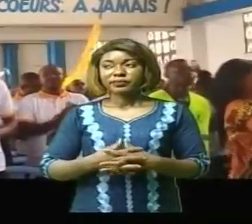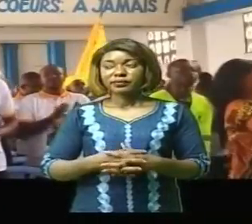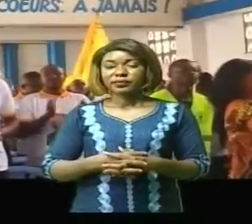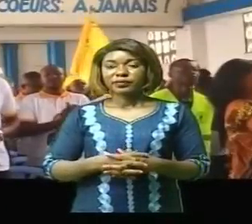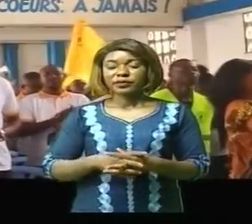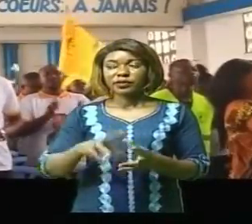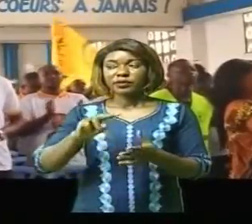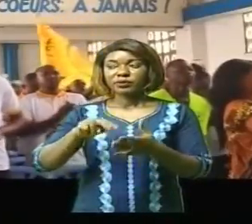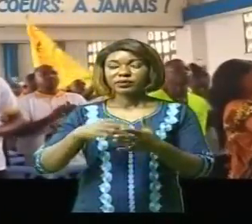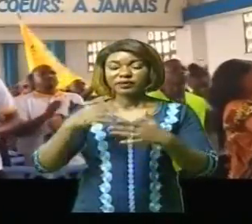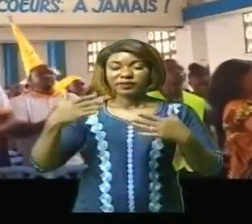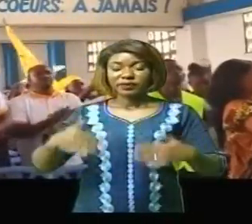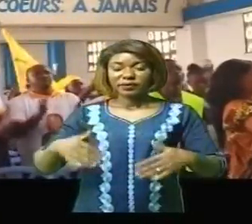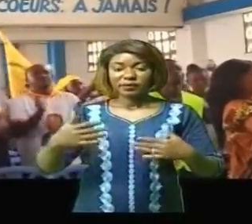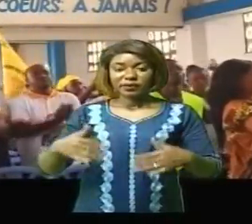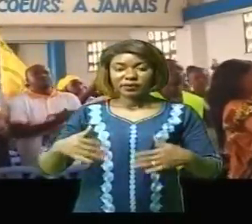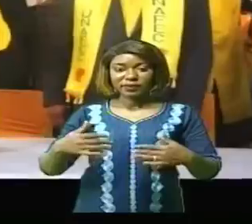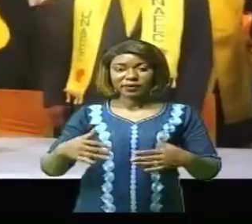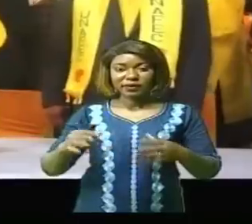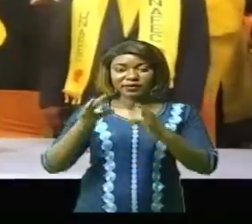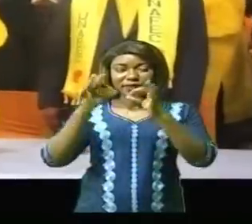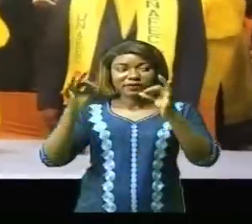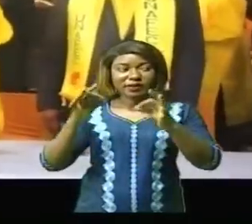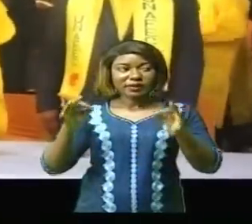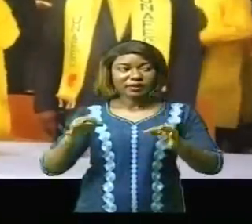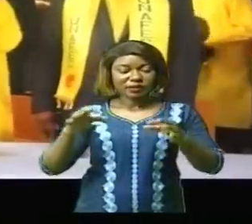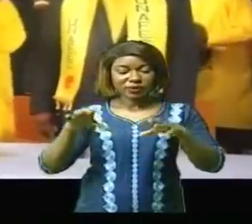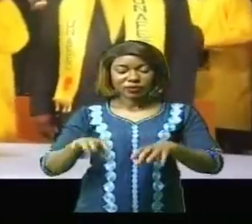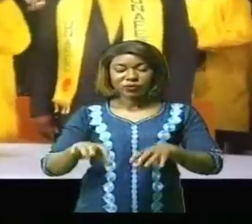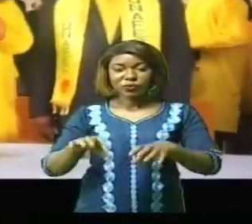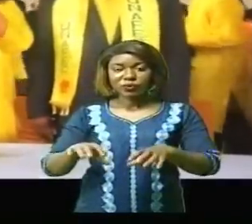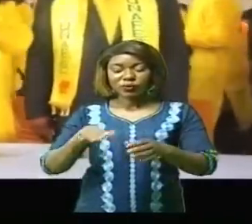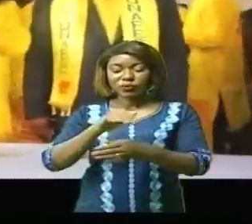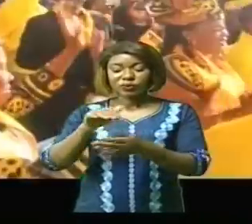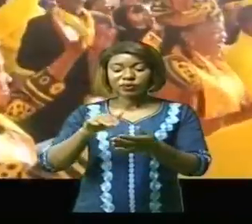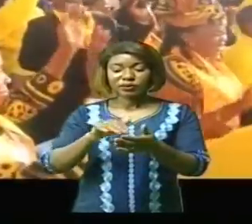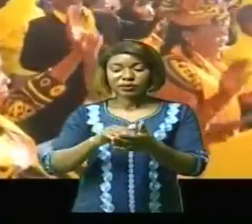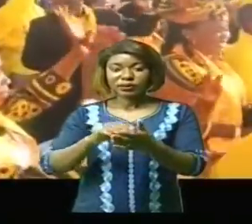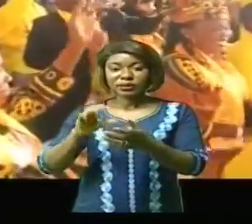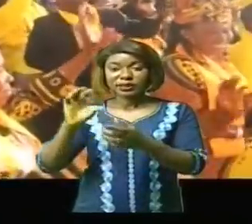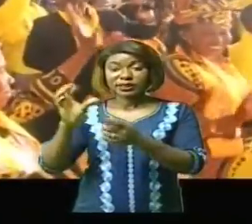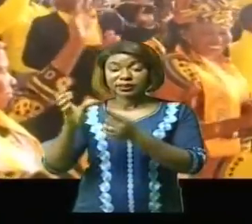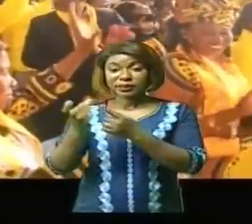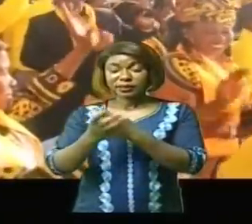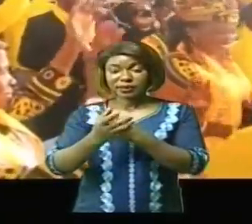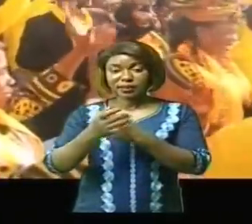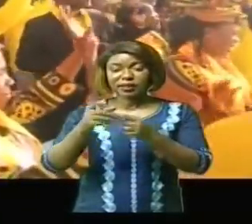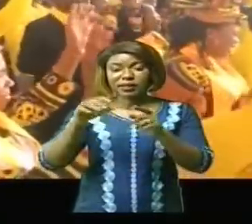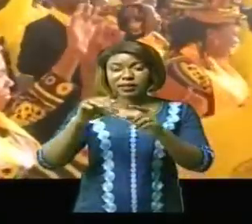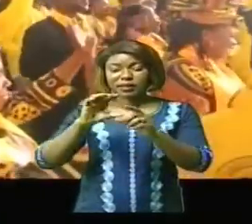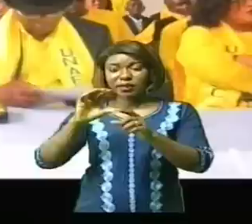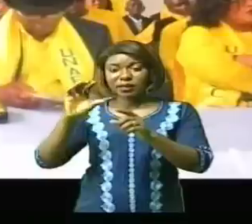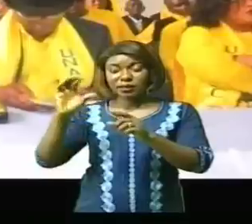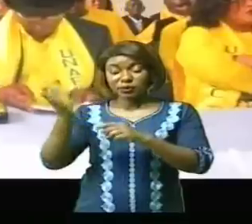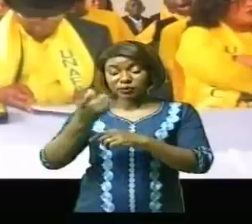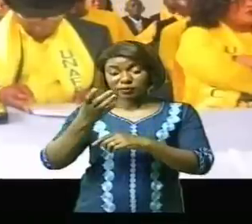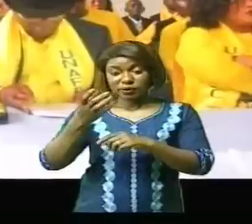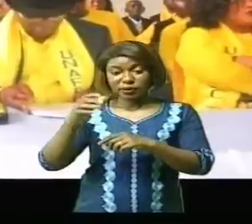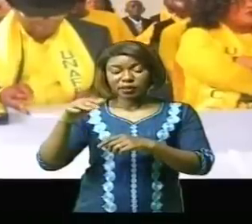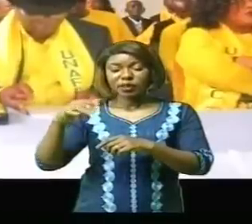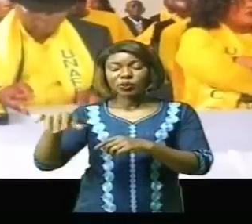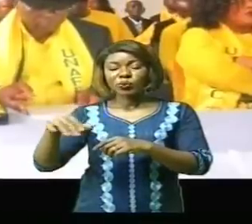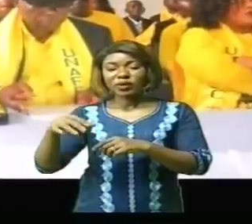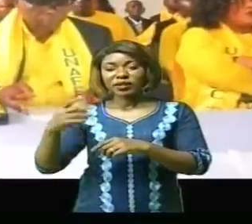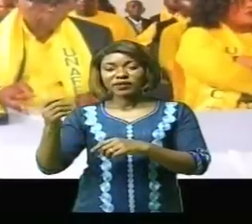Double événement à l'Union nationale des fédéralistes du Congo UNAFEC au centre culturel à Sanef dans la commune de Lingwala. Il s'agit